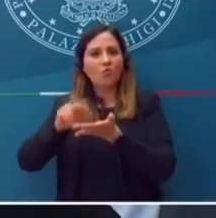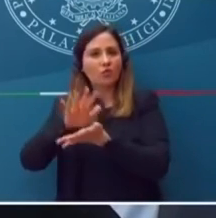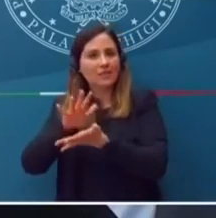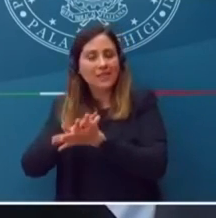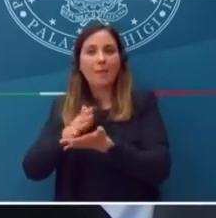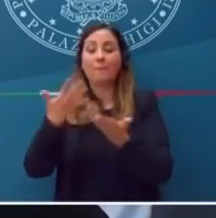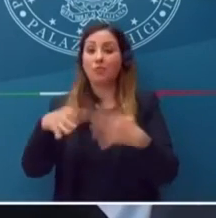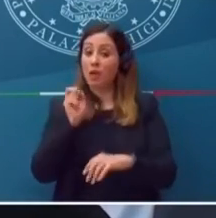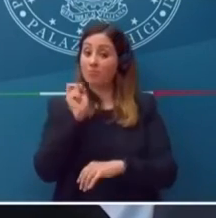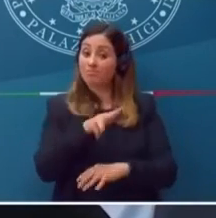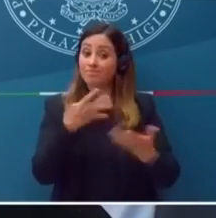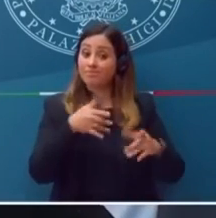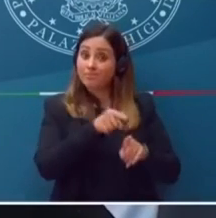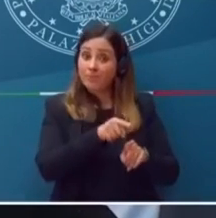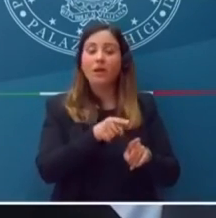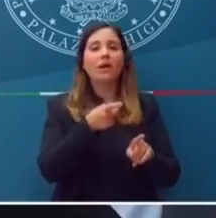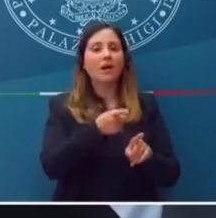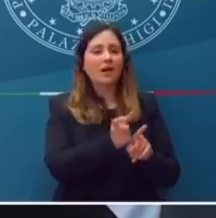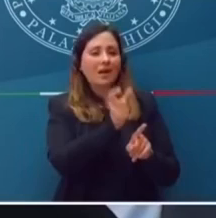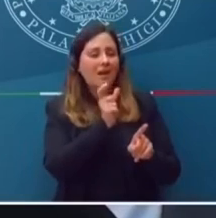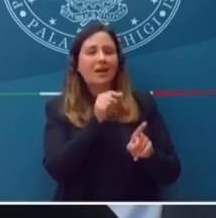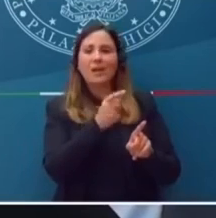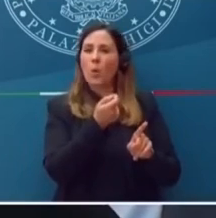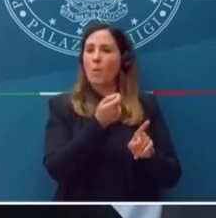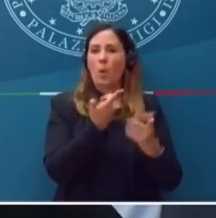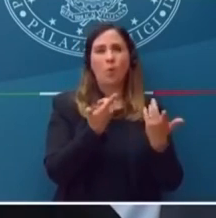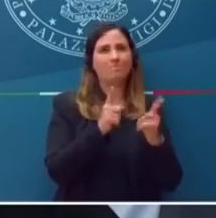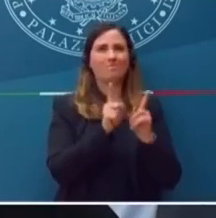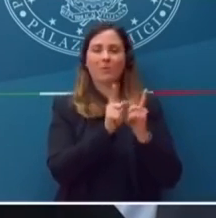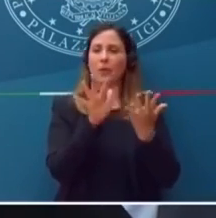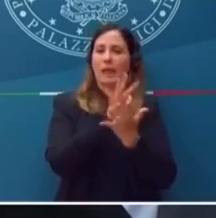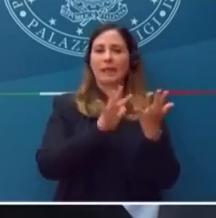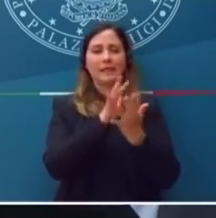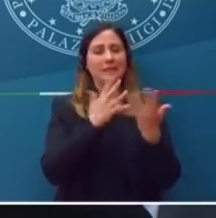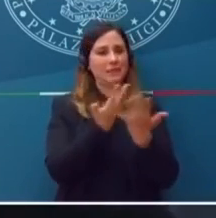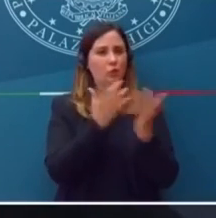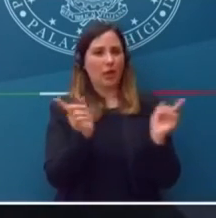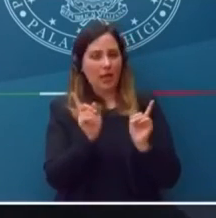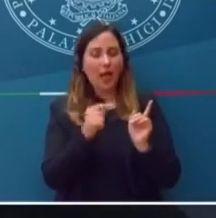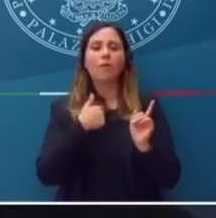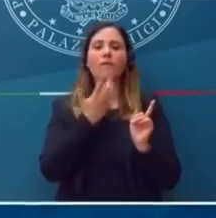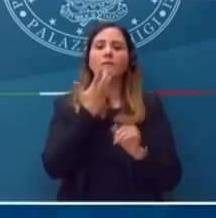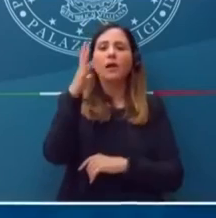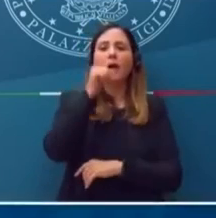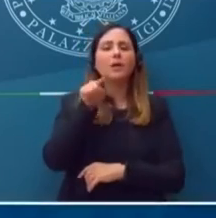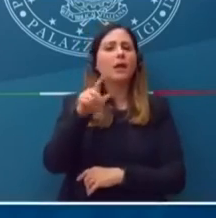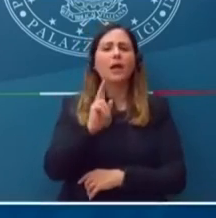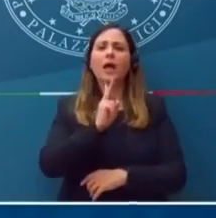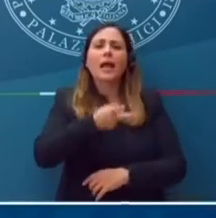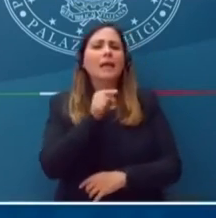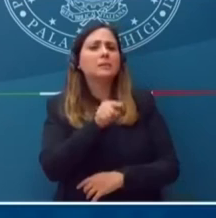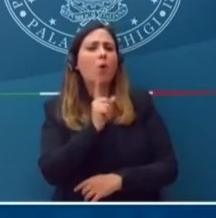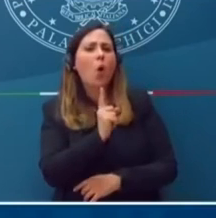che bisognerebbe utilizzare delle norme analoghe a quelle del decreto. Che cosa risponde a loro? Grazie. Ministro.